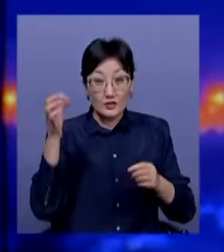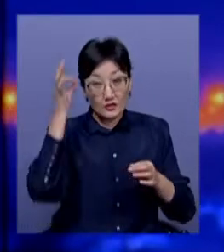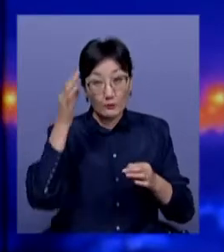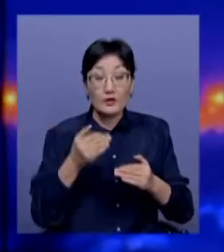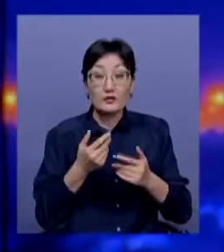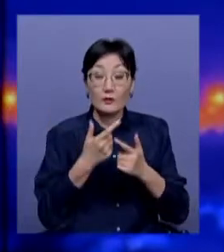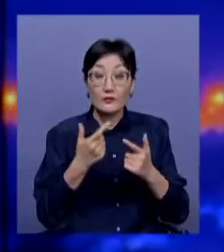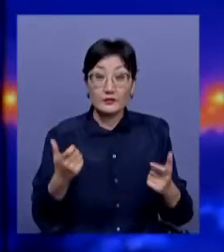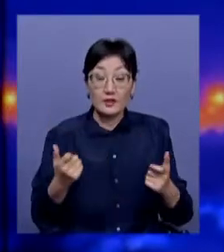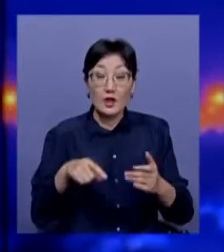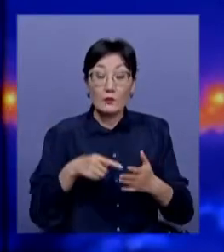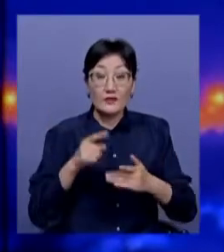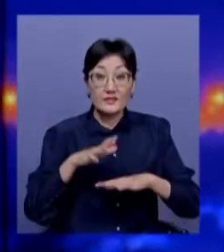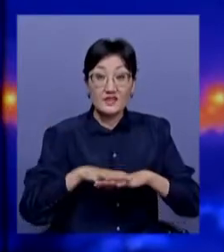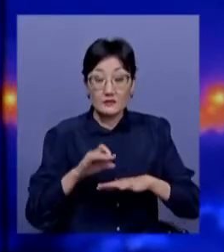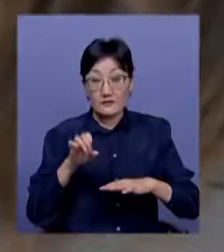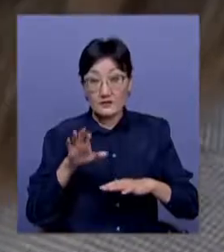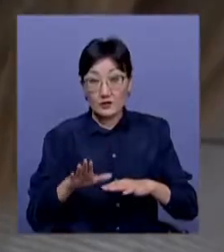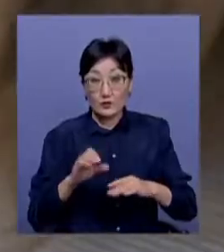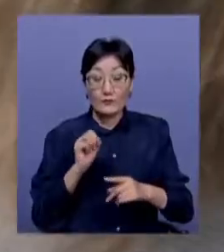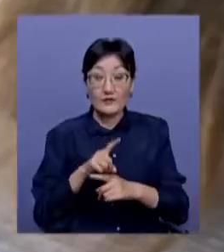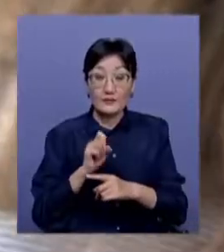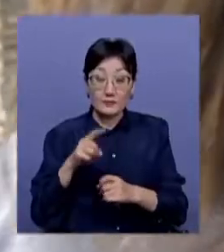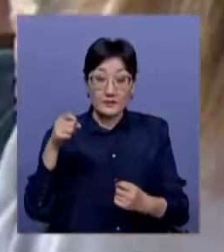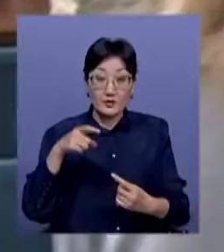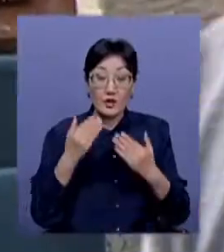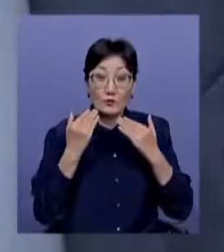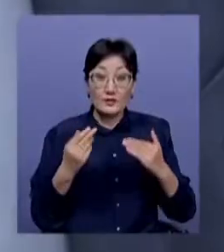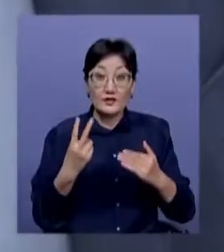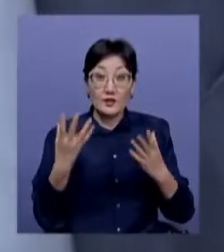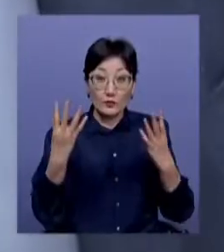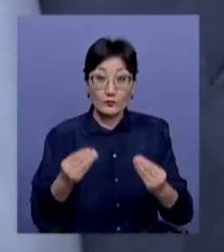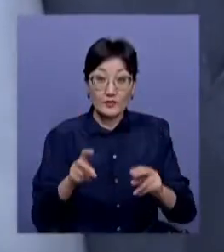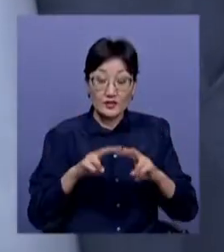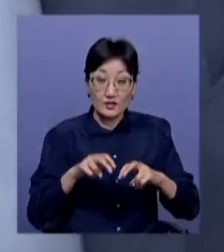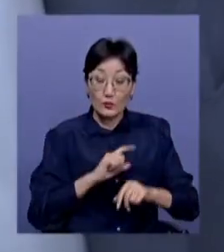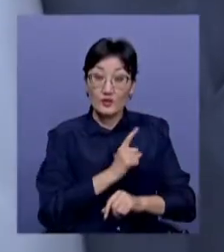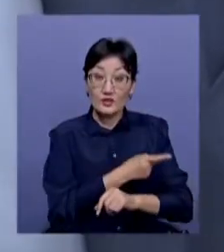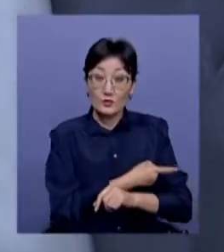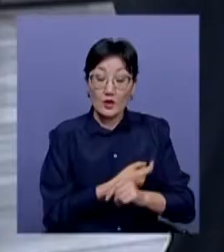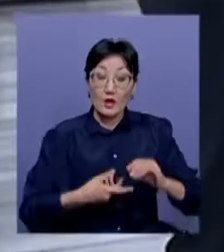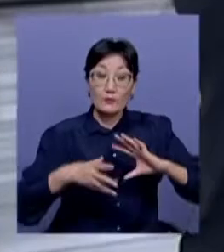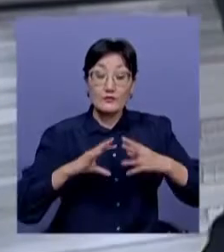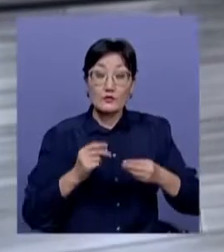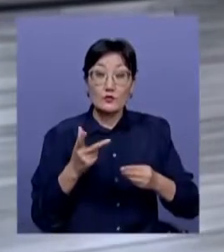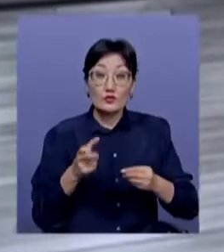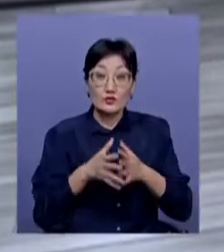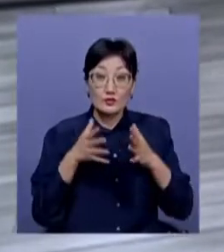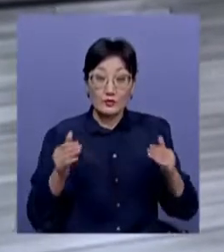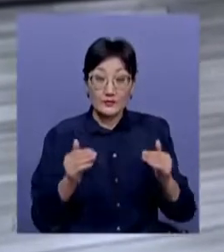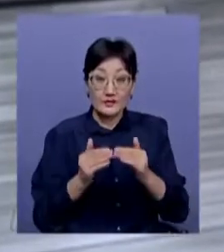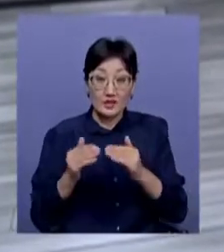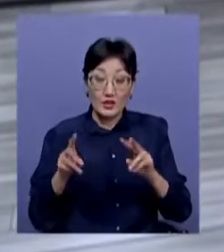салды. Айта кетейік, қала әкімі Бақытжан Сағынтаевтың тапсырмасымен соңғы 2 күнде тексеру күшейтілді. Нәтижесінде 300-ден астам